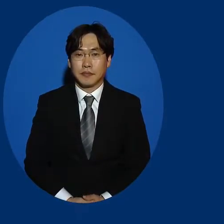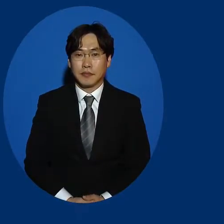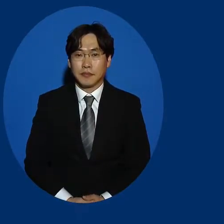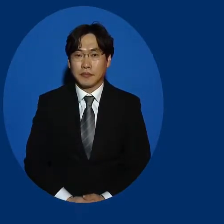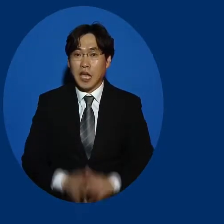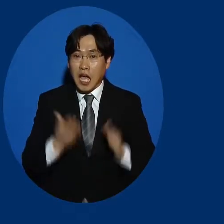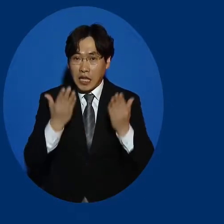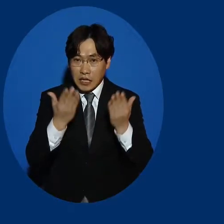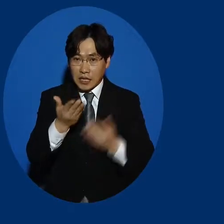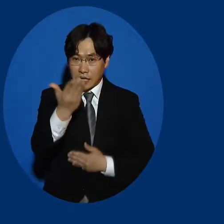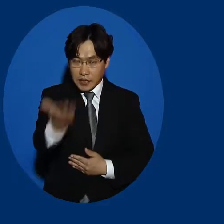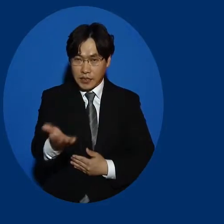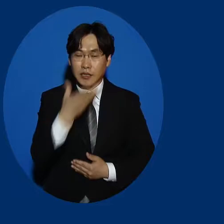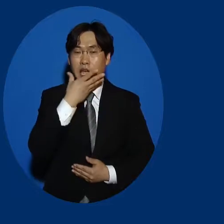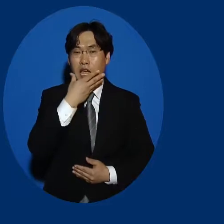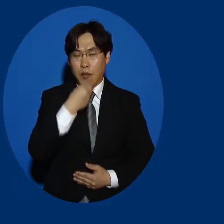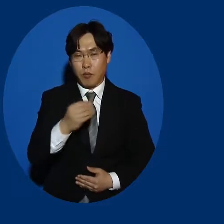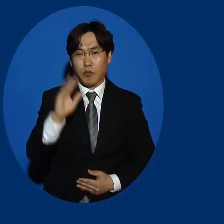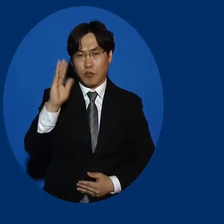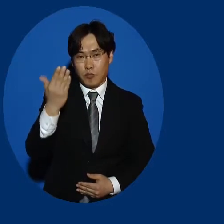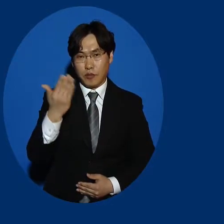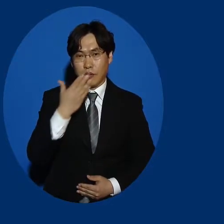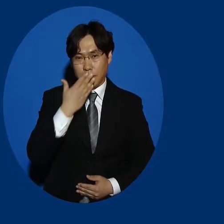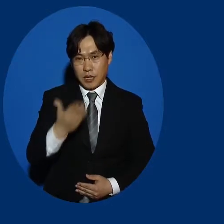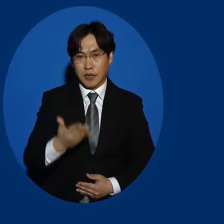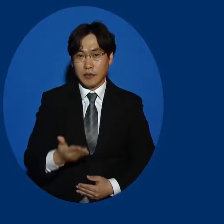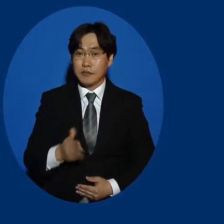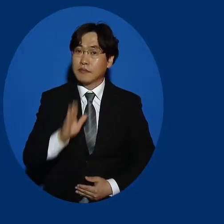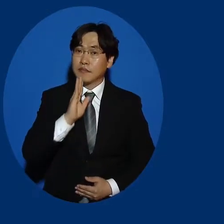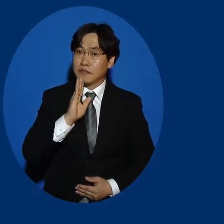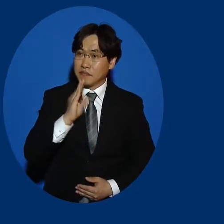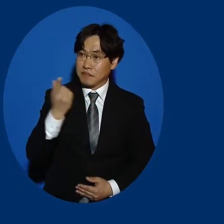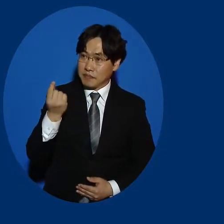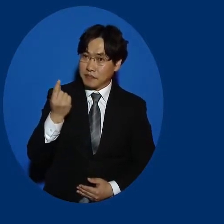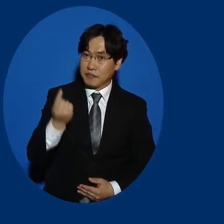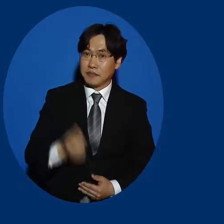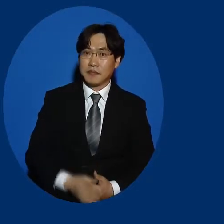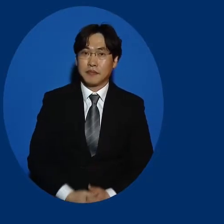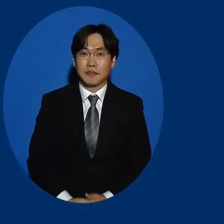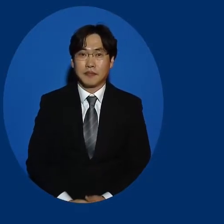Et tu seras heureuse aussi. Vero, mamma?